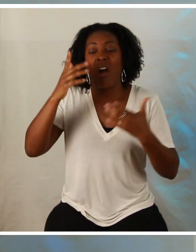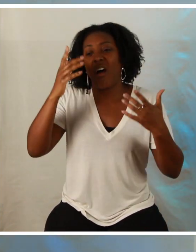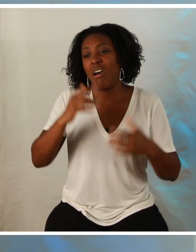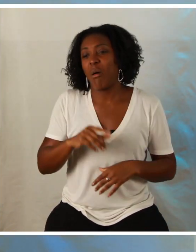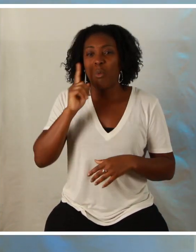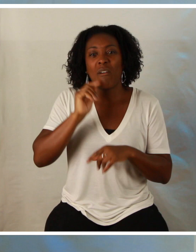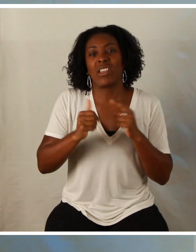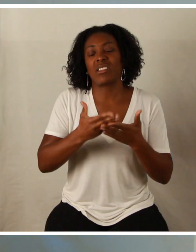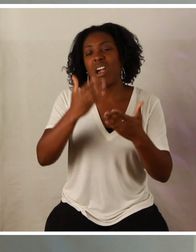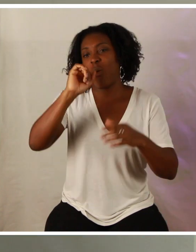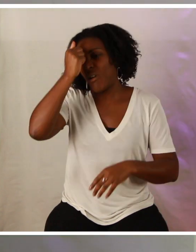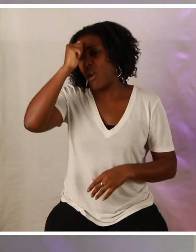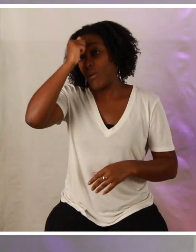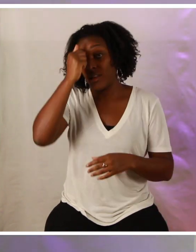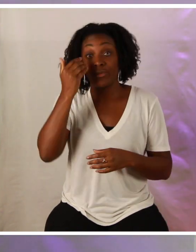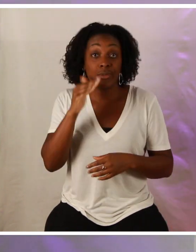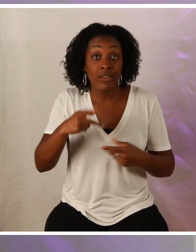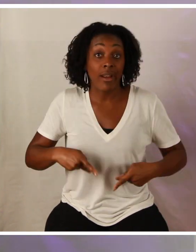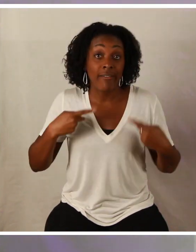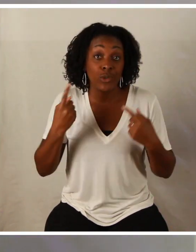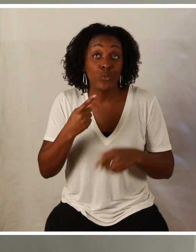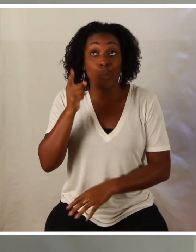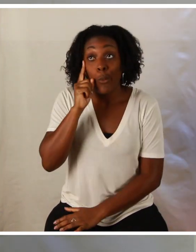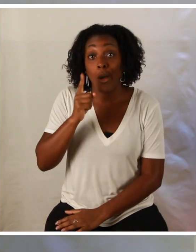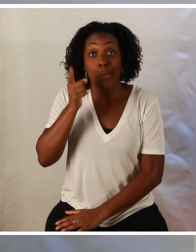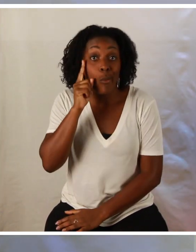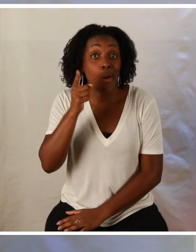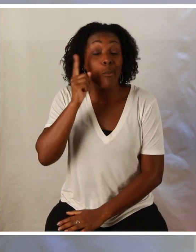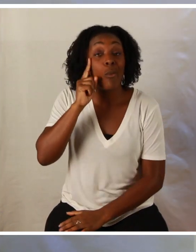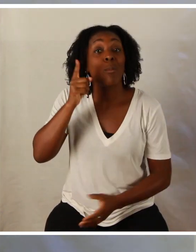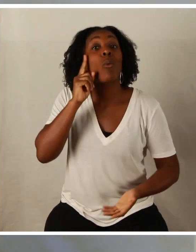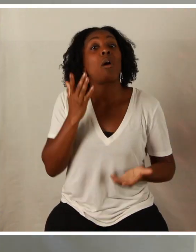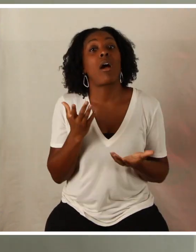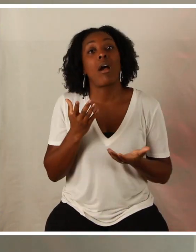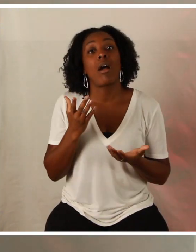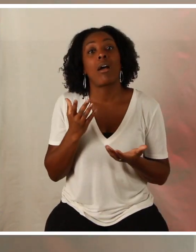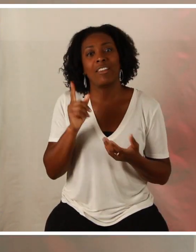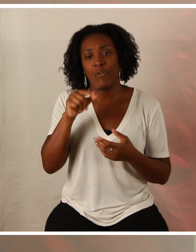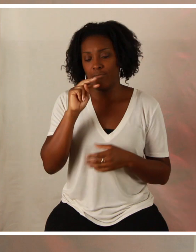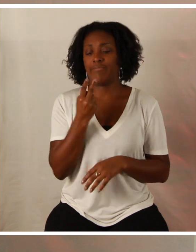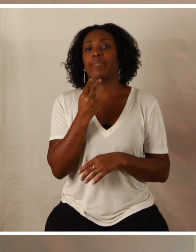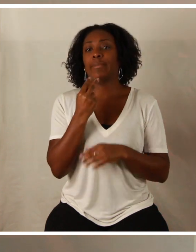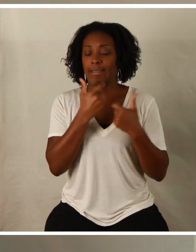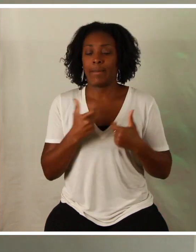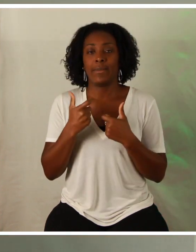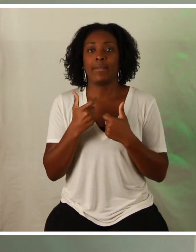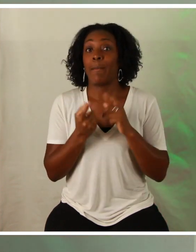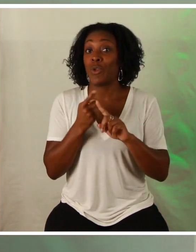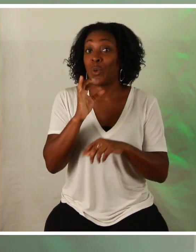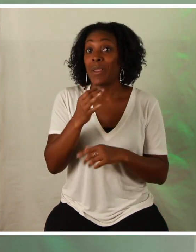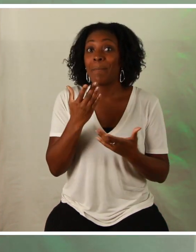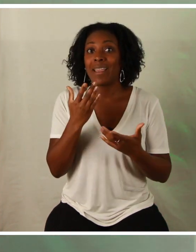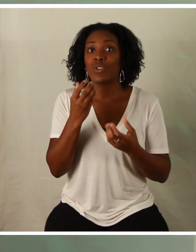aujourd'hui, mais pourquoi j'ai fait ça? Et vous savez que dans la vie, on est toujours comme ça. Pourquoi? Il est bon de faire des états des lieux, mais le problème, c'est